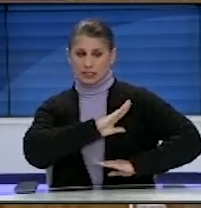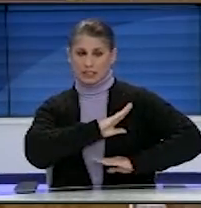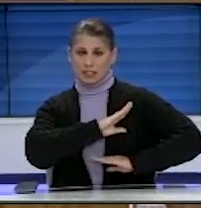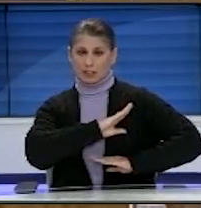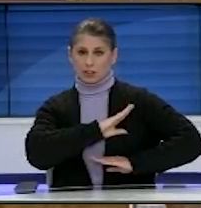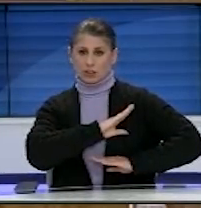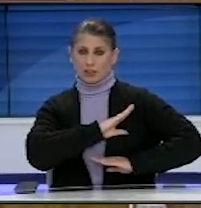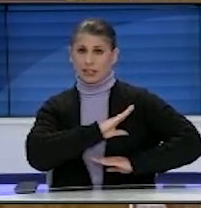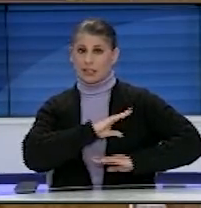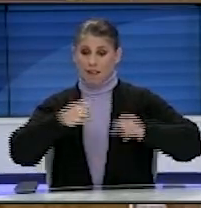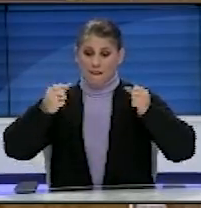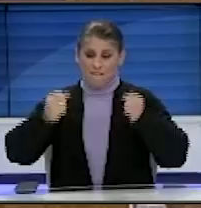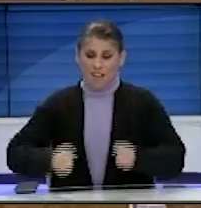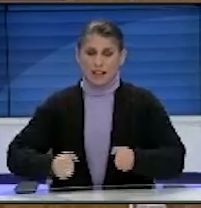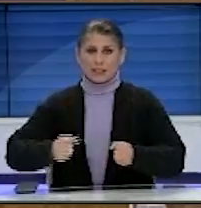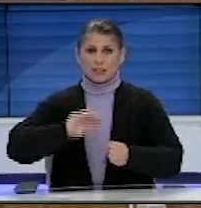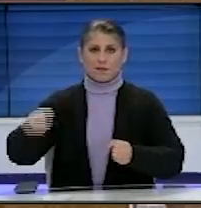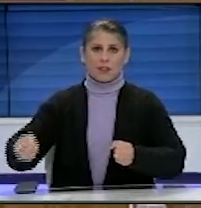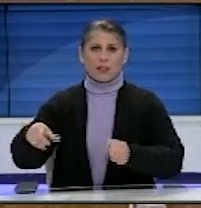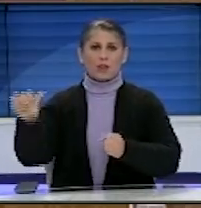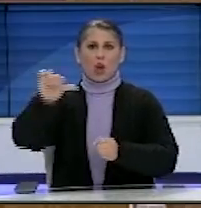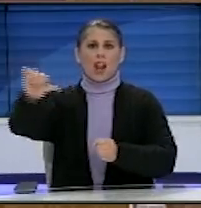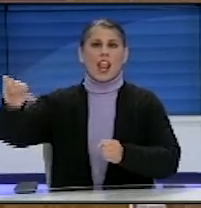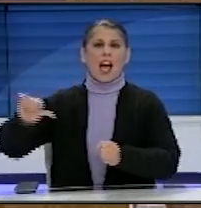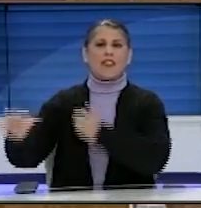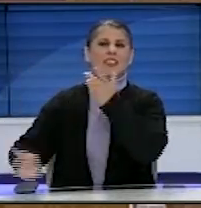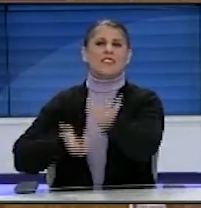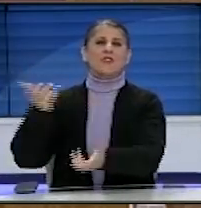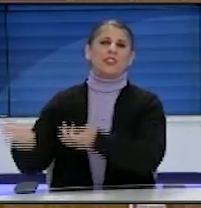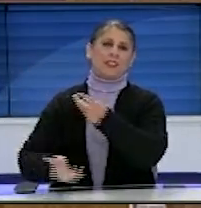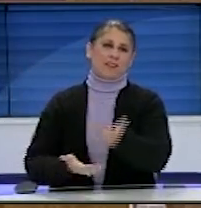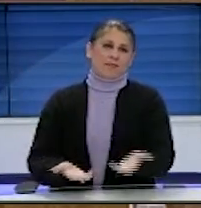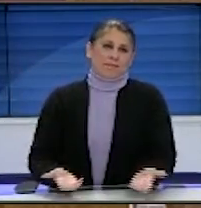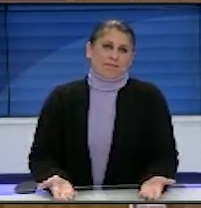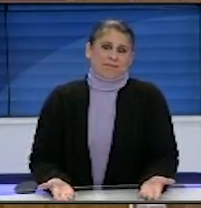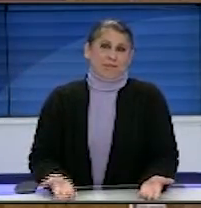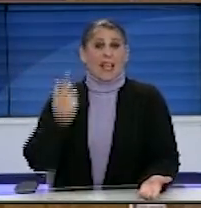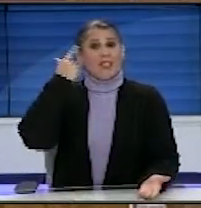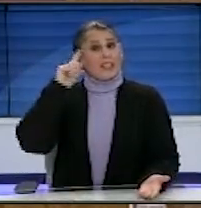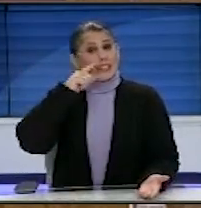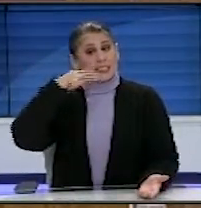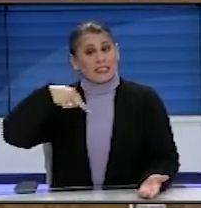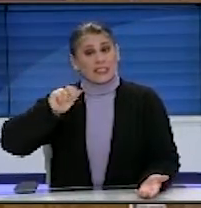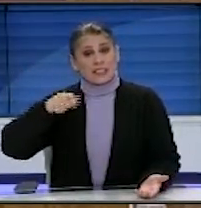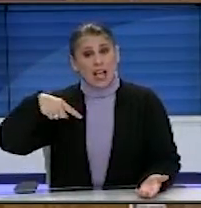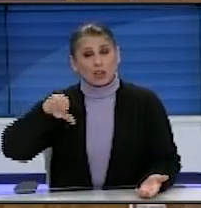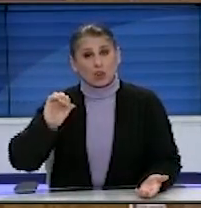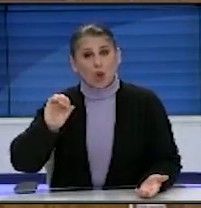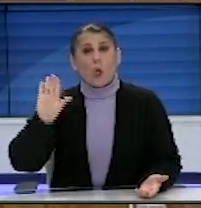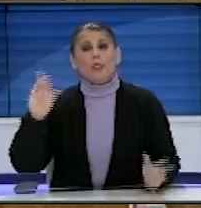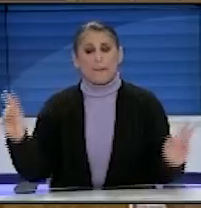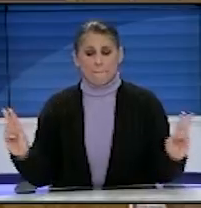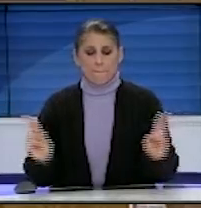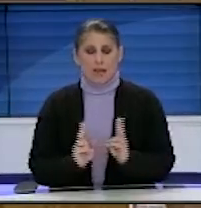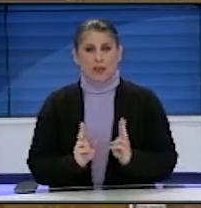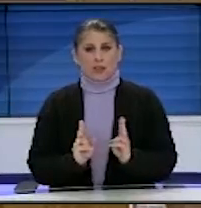βάσεις θανάτου, ρίχνοντας λάδι στη φωτιά? Δεν ξέρετε ότι το ΝΑΤΟ όχι μόνο δεν